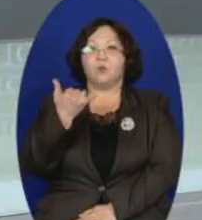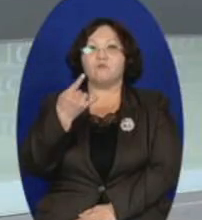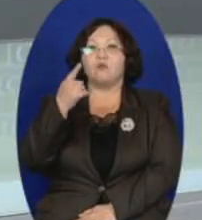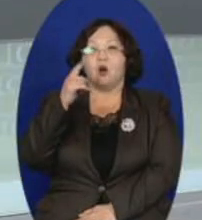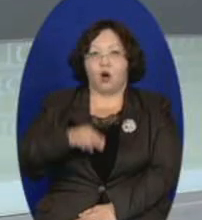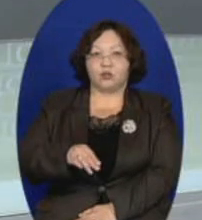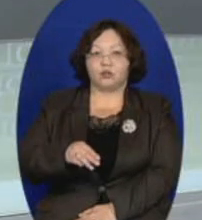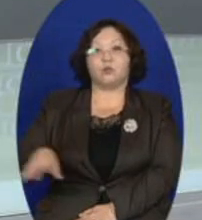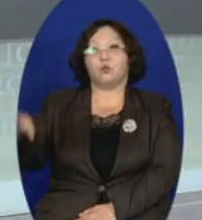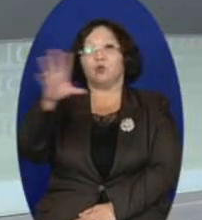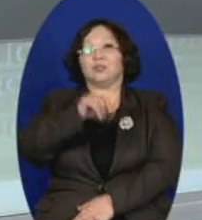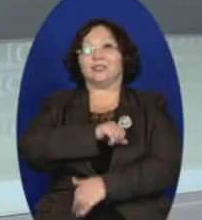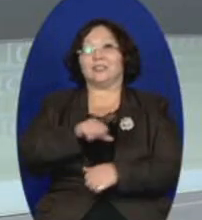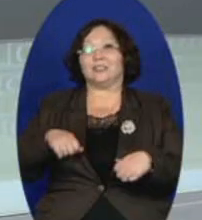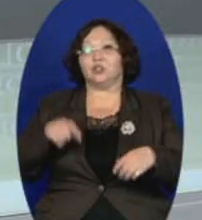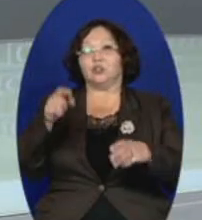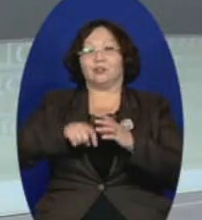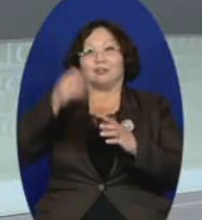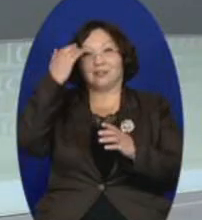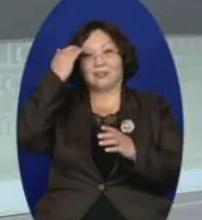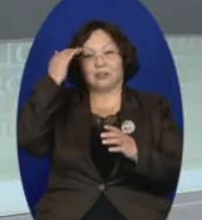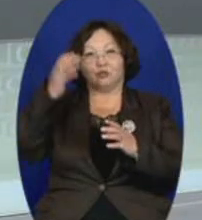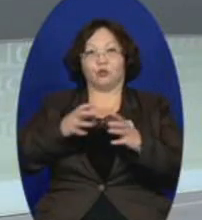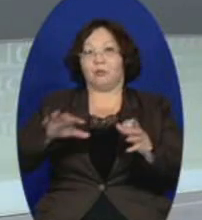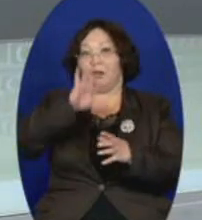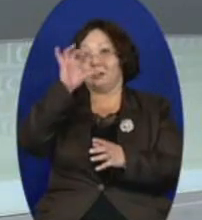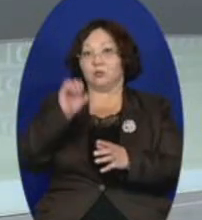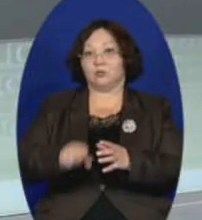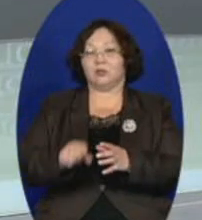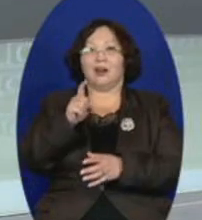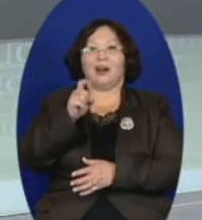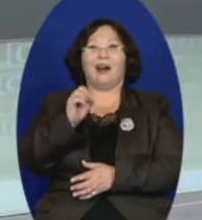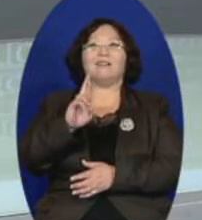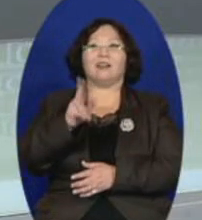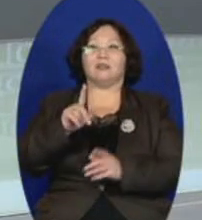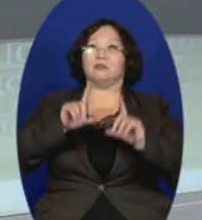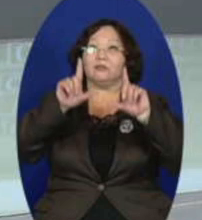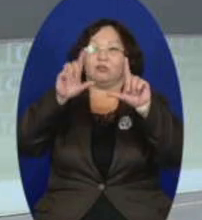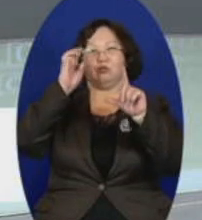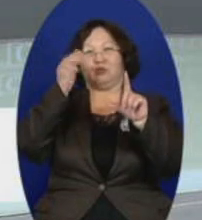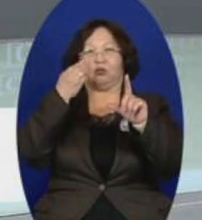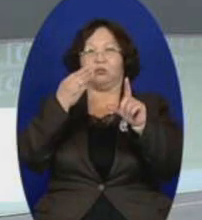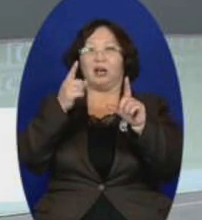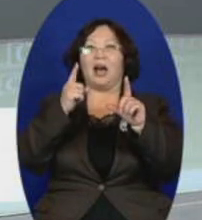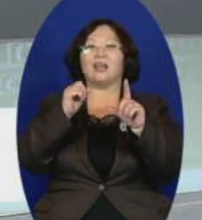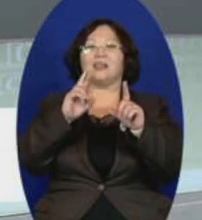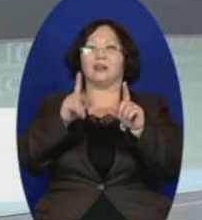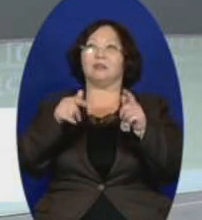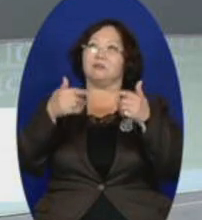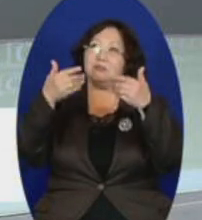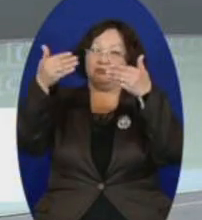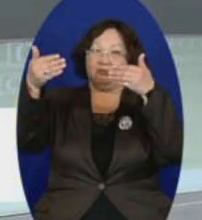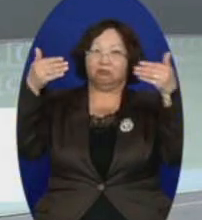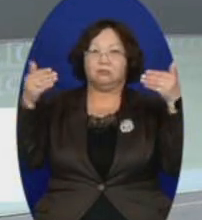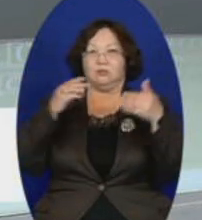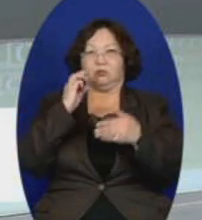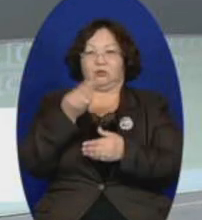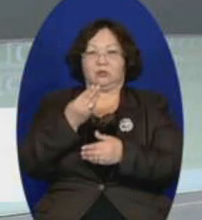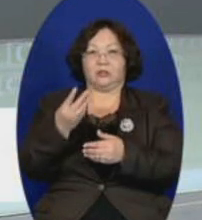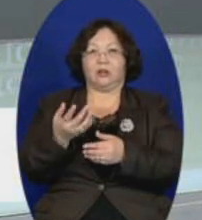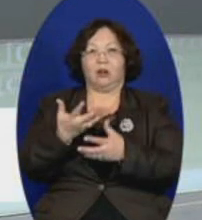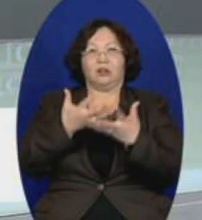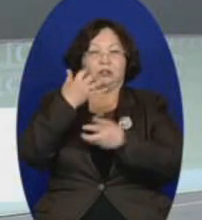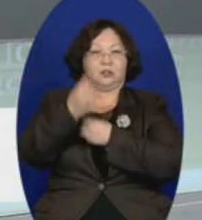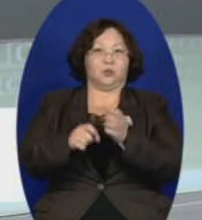Чүү төдийгүй нийт иргэдийн өмнө тулгамдтай нэг том асуудал бол одоо хаягжуулалтын асуудал эсэргээрсэн. За олон жил яригдсан ч гэсэн ажил хэрэг бол чадаагүй энэ асуудлыг нэг